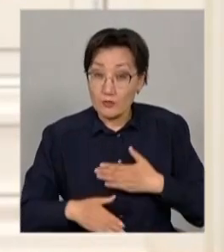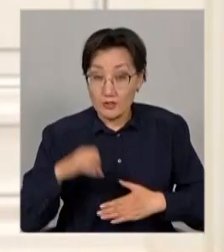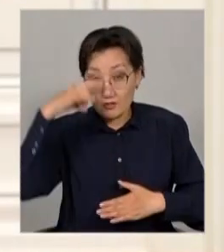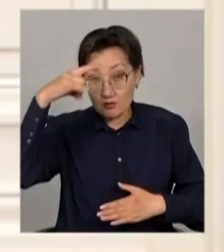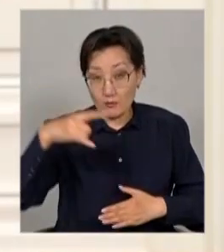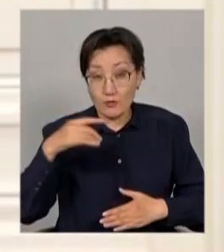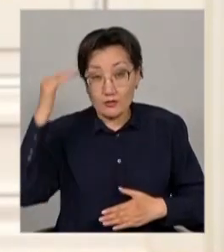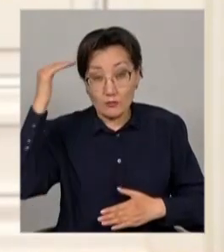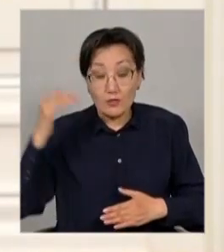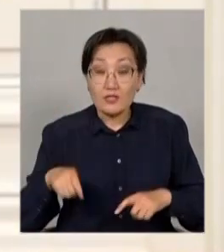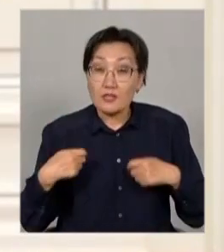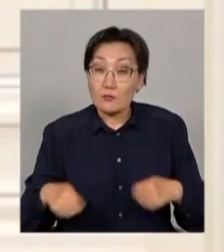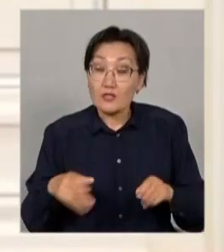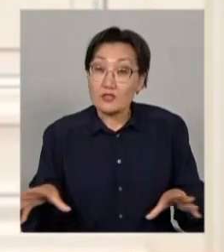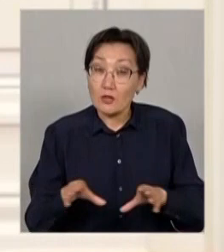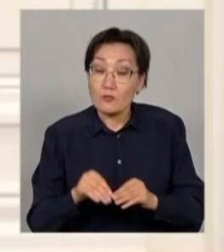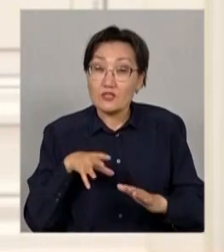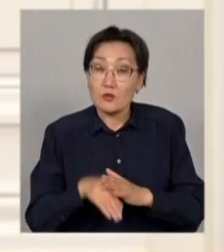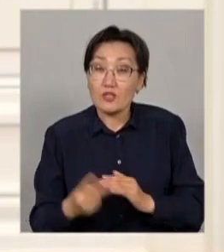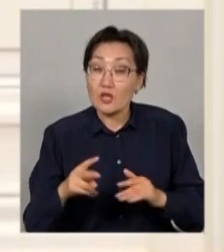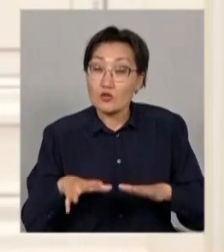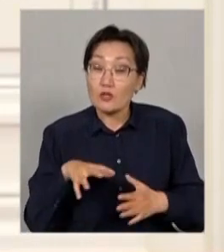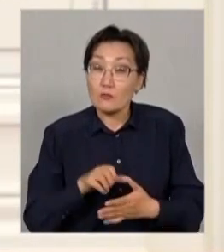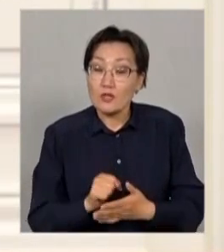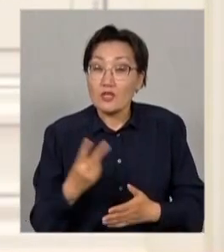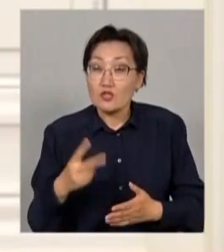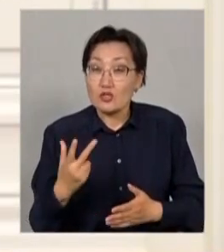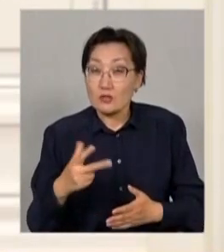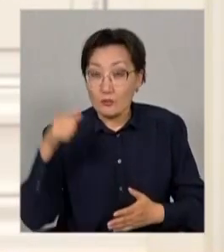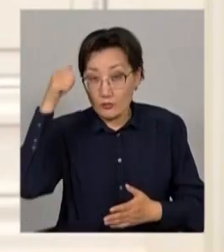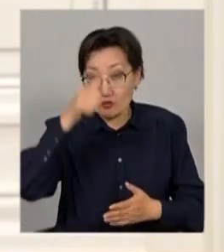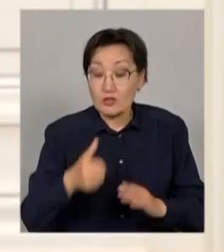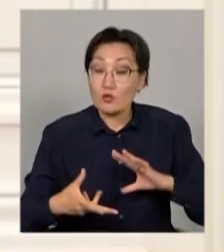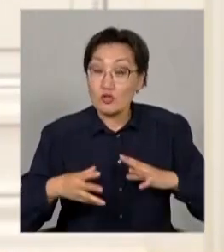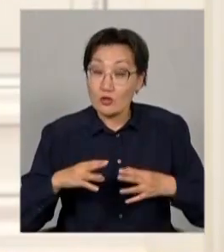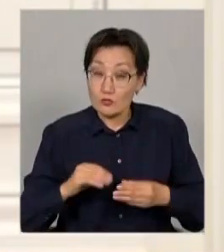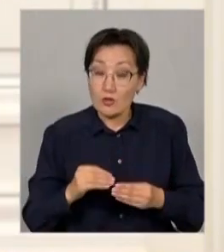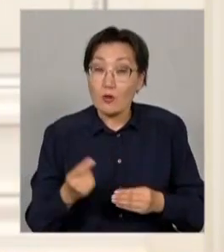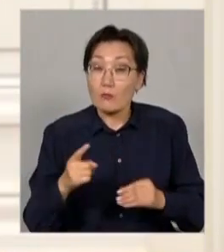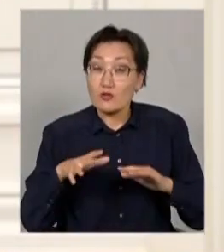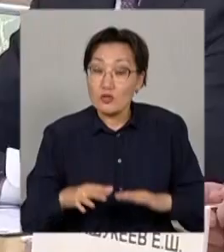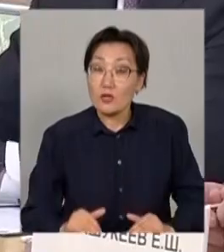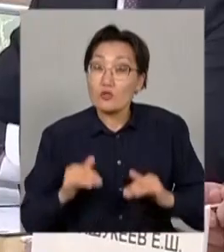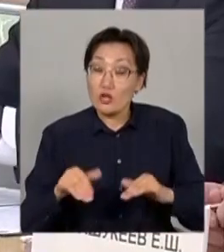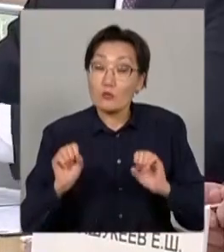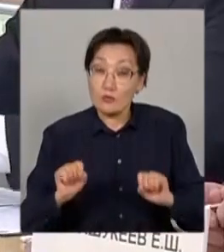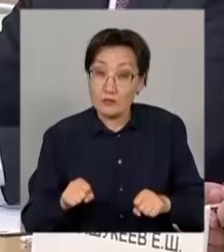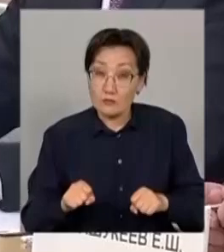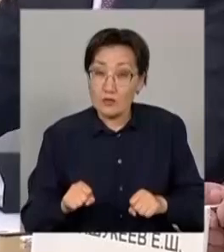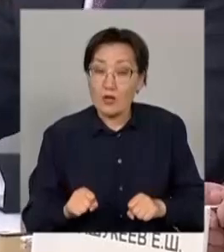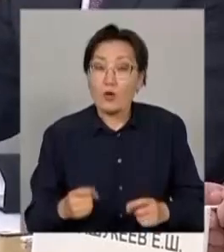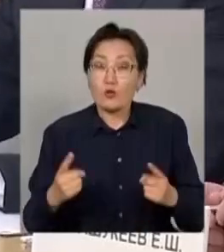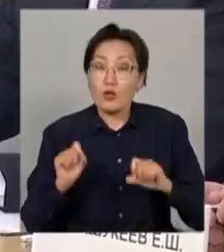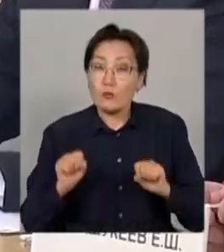бүгінде Тәжікстанның сауда серіктестерінің арасында екінші орында тұр. 2023 жылдың қорытындысы бойынша бірінші орынға шығуы мүмкін. Оған